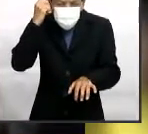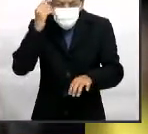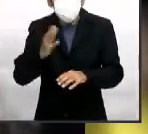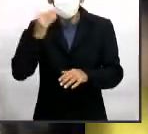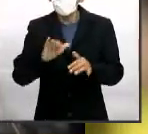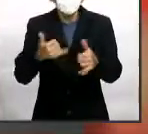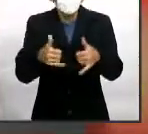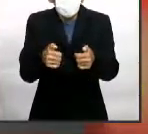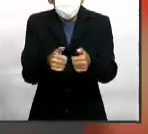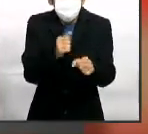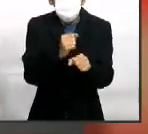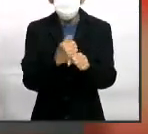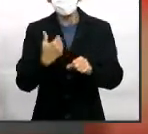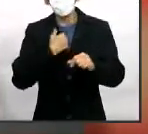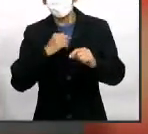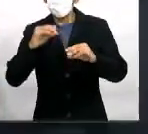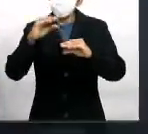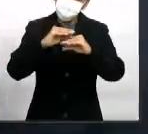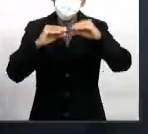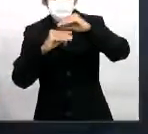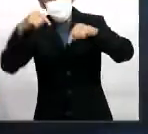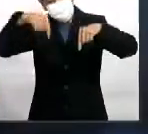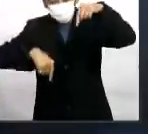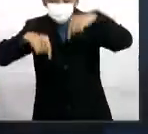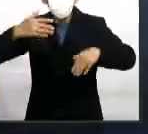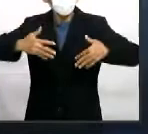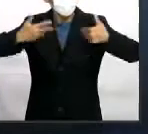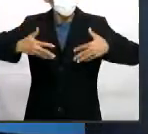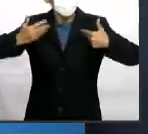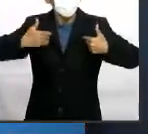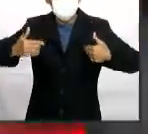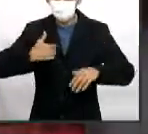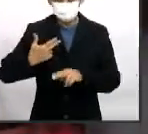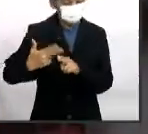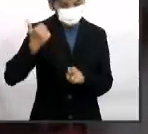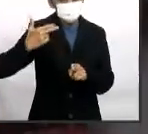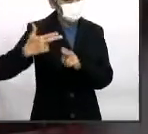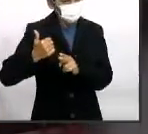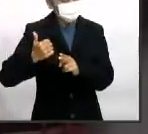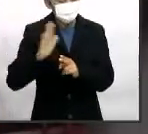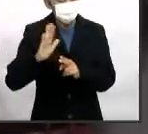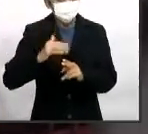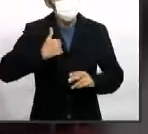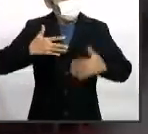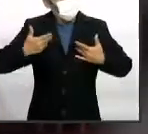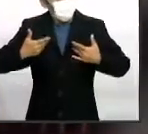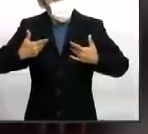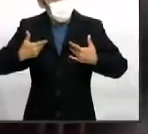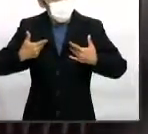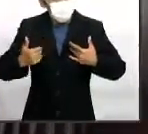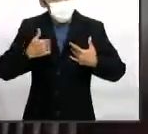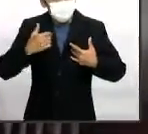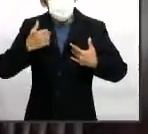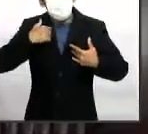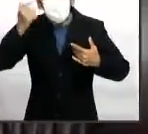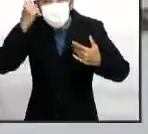เมื่อก่อนที่เราเล่นเกมแบบตัวต่อเล่นเกมอะไรอย่างเงี้ยมันมีความสนุกแต่คุณจะเป็นเลิศแต่คุณจะเป็นความสนุกอย่างเดียวไม่ได้ถูกไหมความสนุกไม่ใช่เ